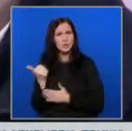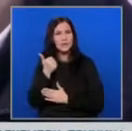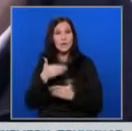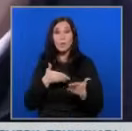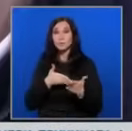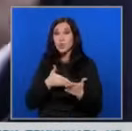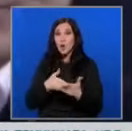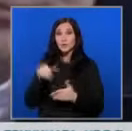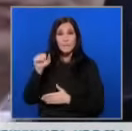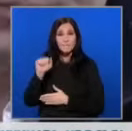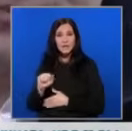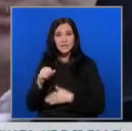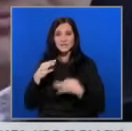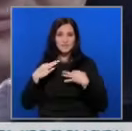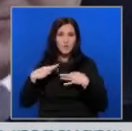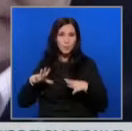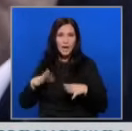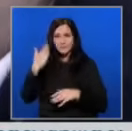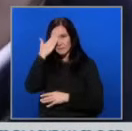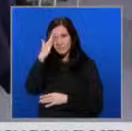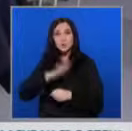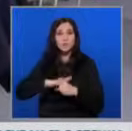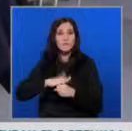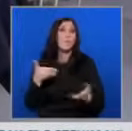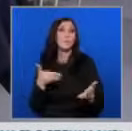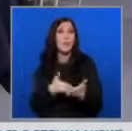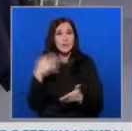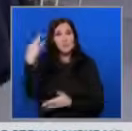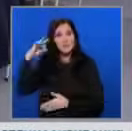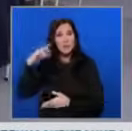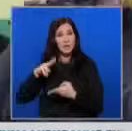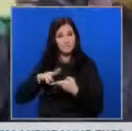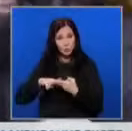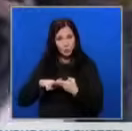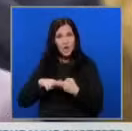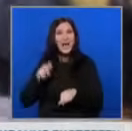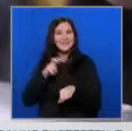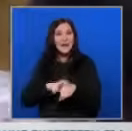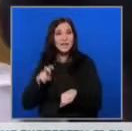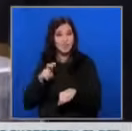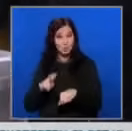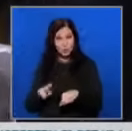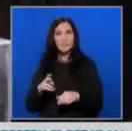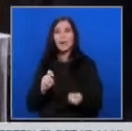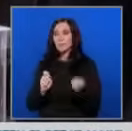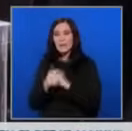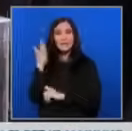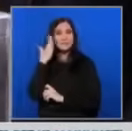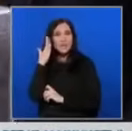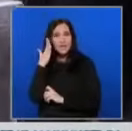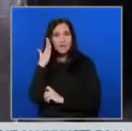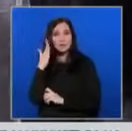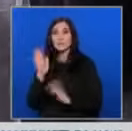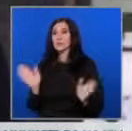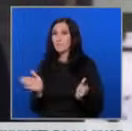на опозиционната партия за свобода и справедливост и основен опонент на президента Вучич, Драган Джилас, промените в страната вече